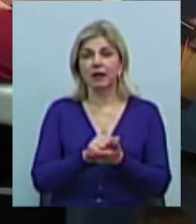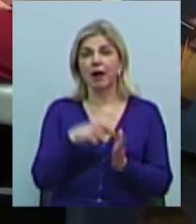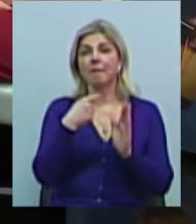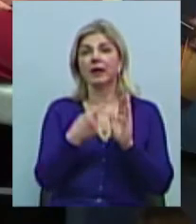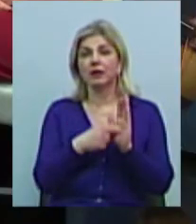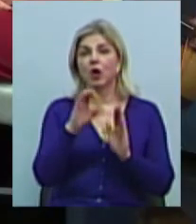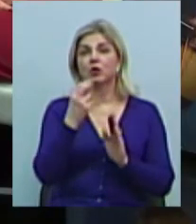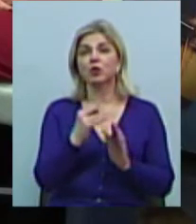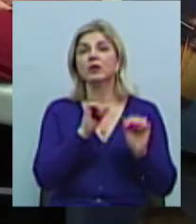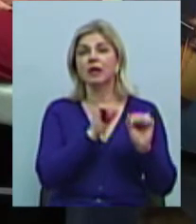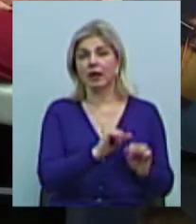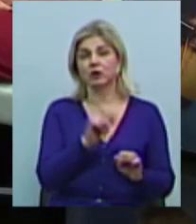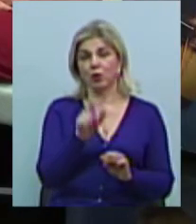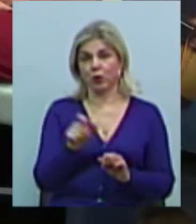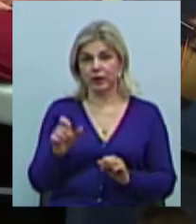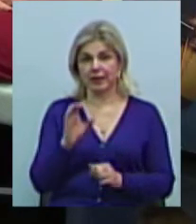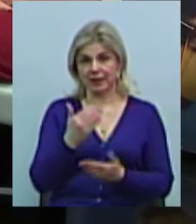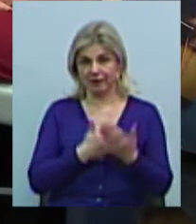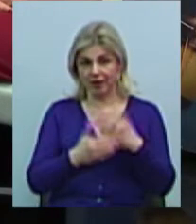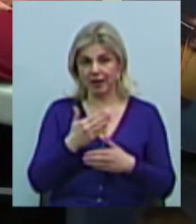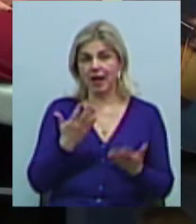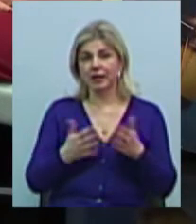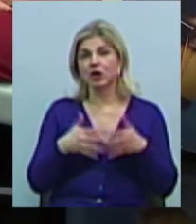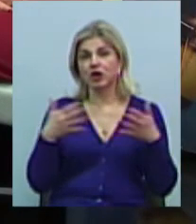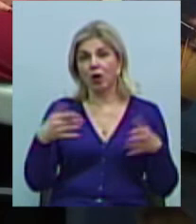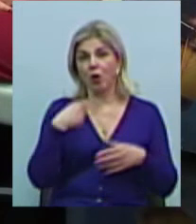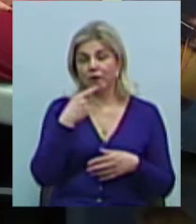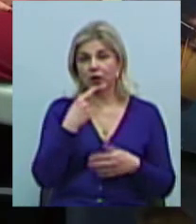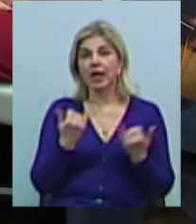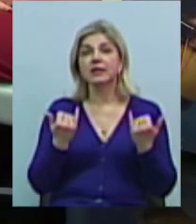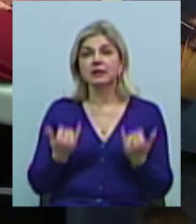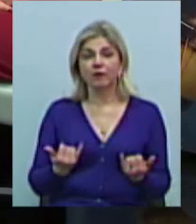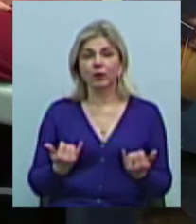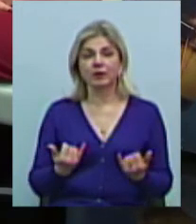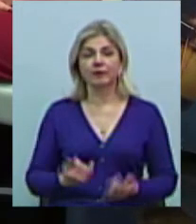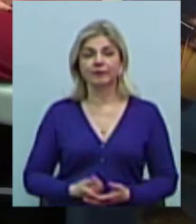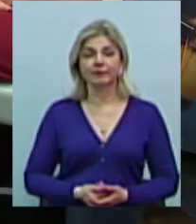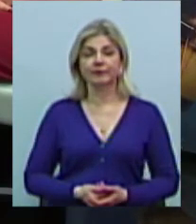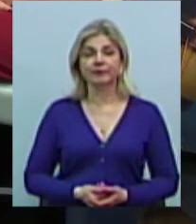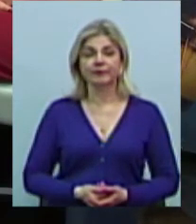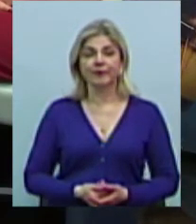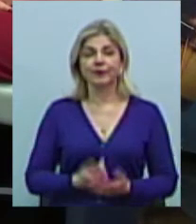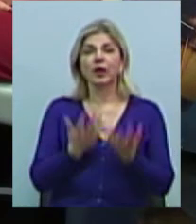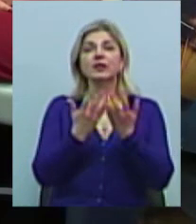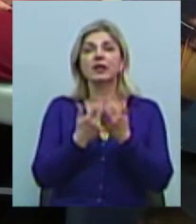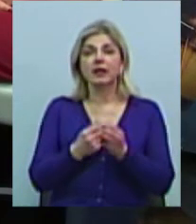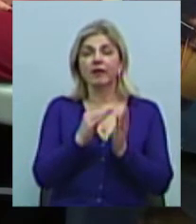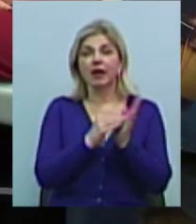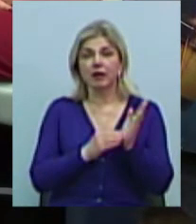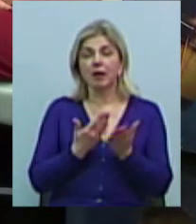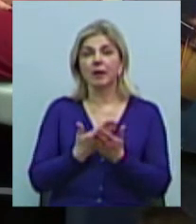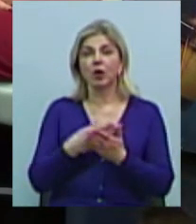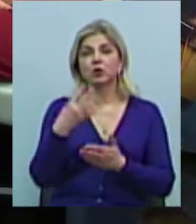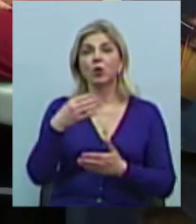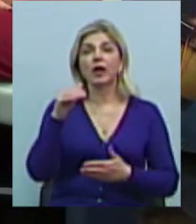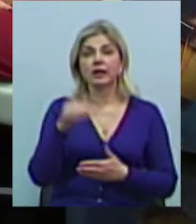соціального захисту людей з інвалідністю, якщо так широко говорити. На сьогоднішній день, от статистичні дані, близько 40 тисяч